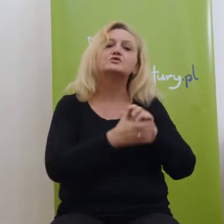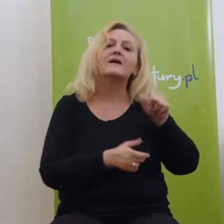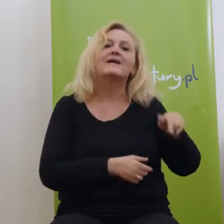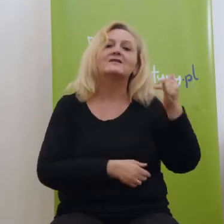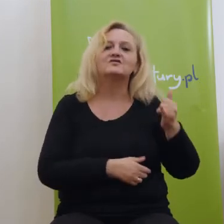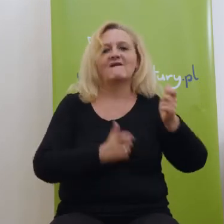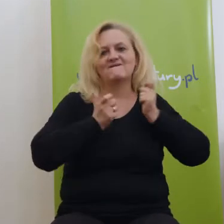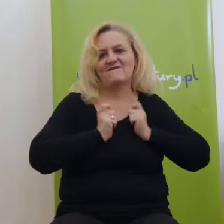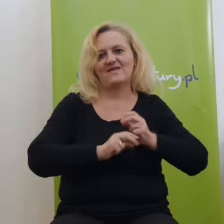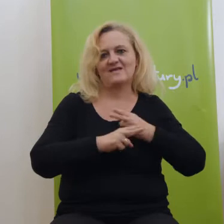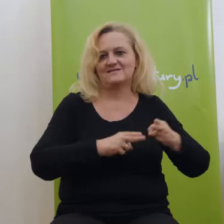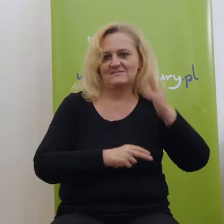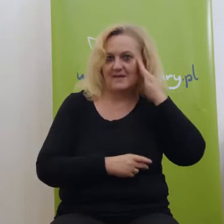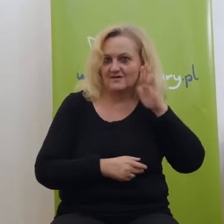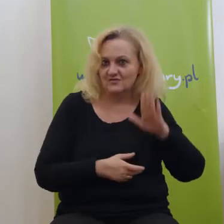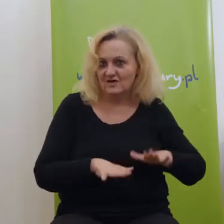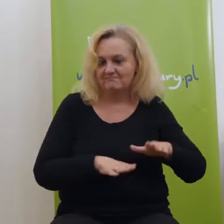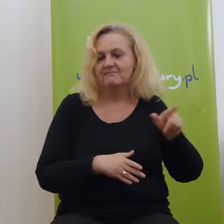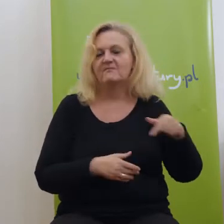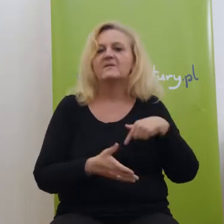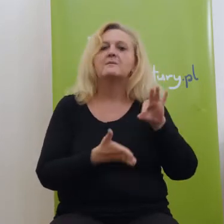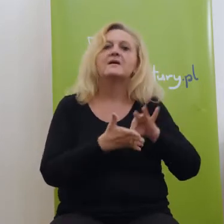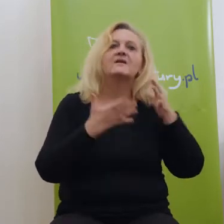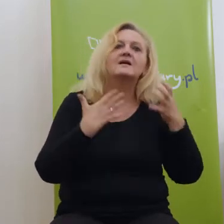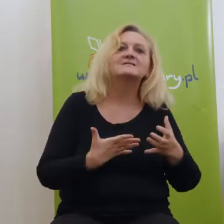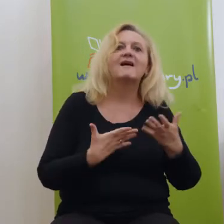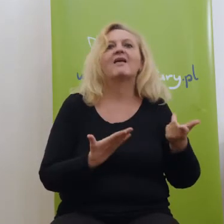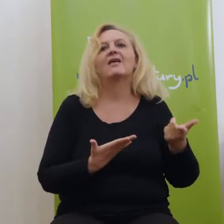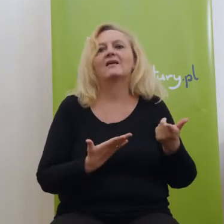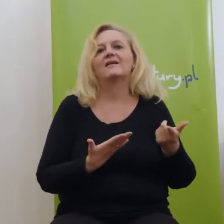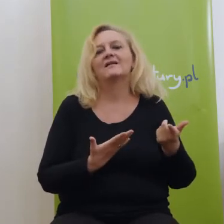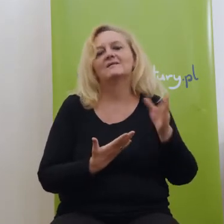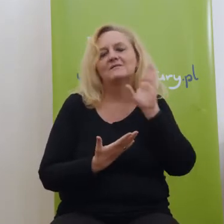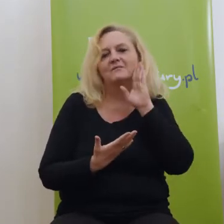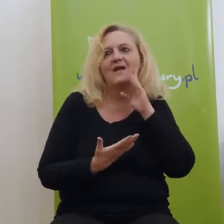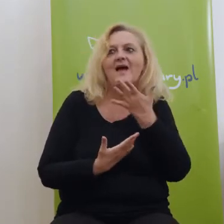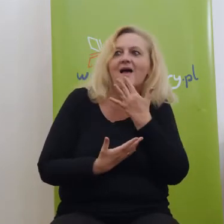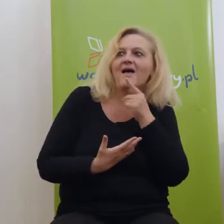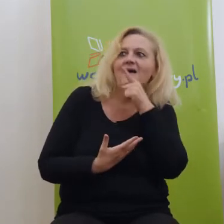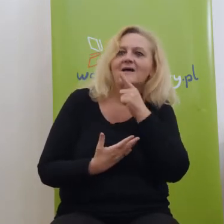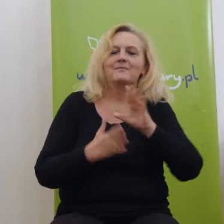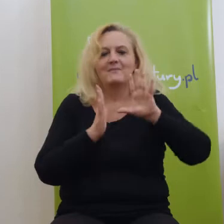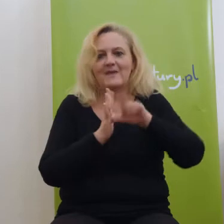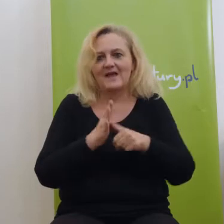dzieckiem ze wsi, które pewnie chciałoby być dzieckiem miejskim.